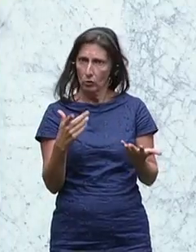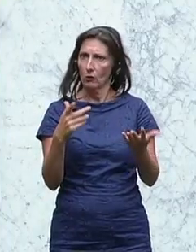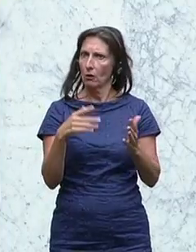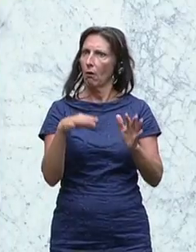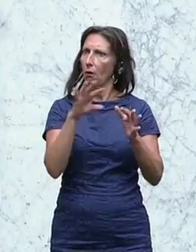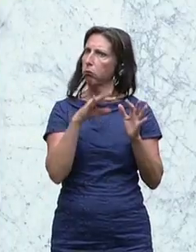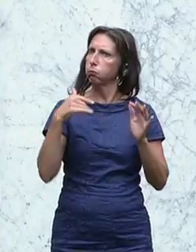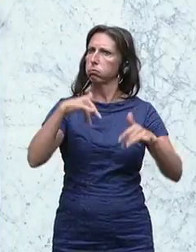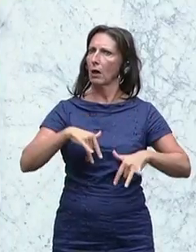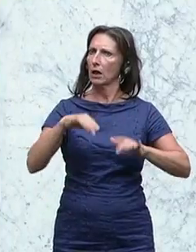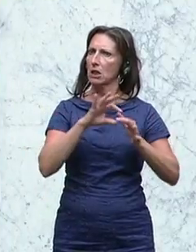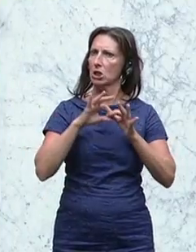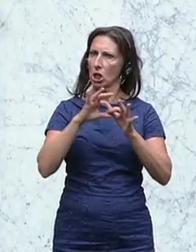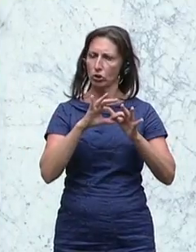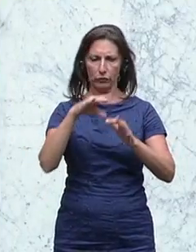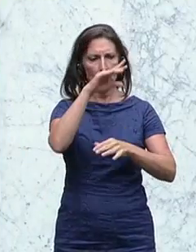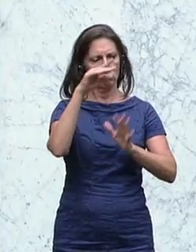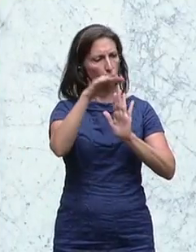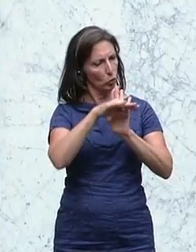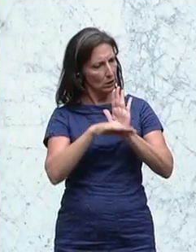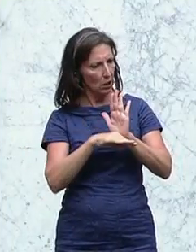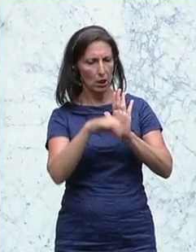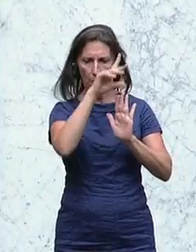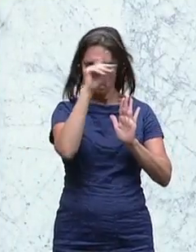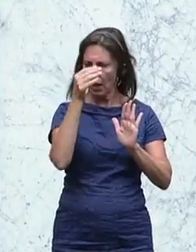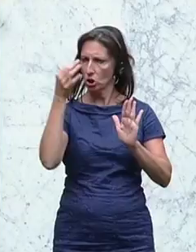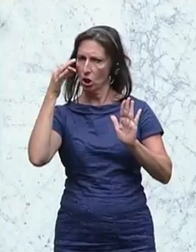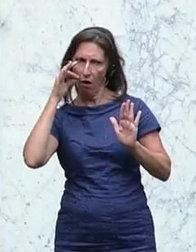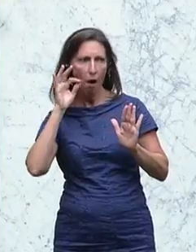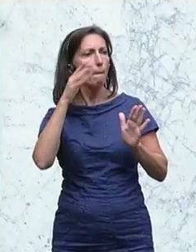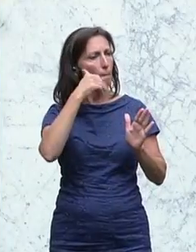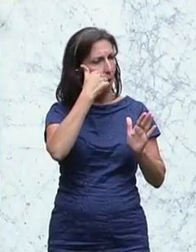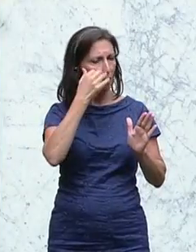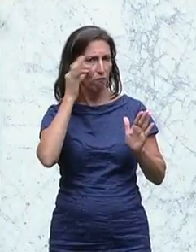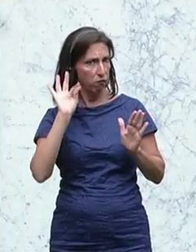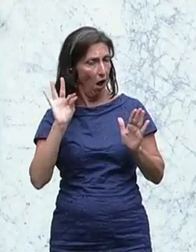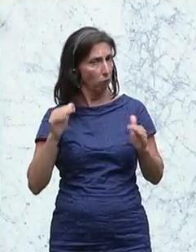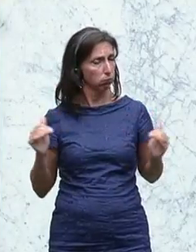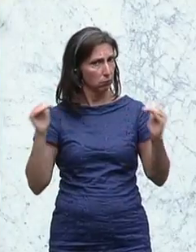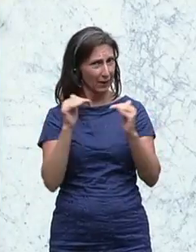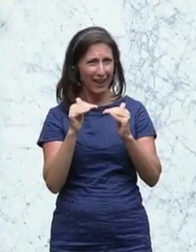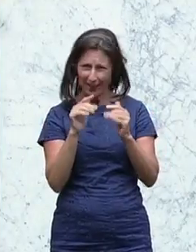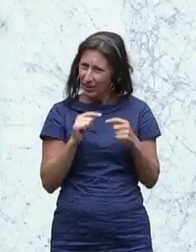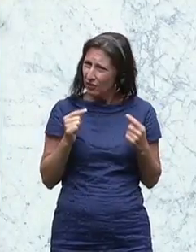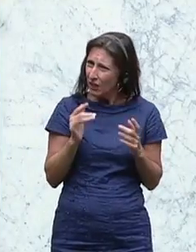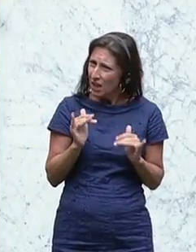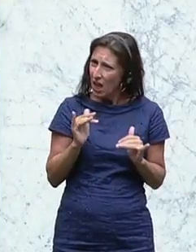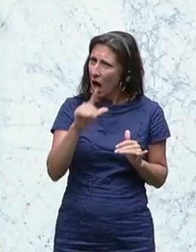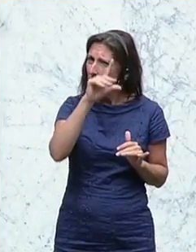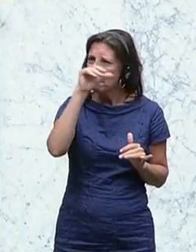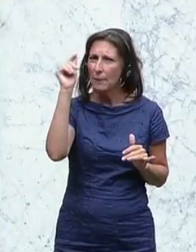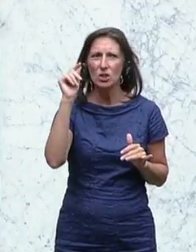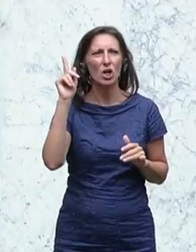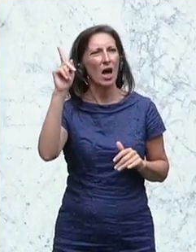Frau gleichgestellt sind. Wir wollen natürlich menschlich sein, aber keine